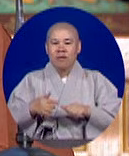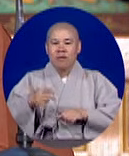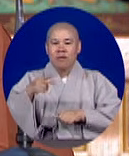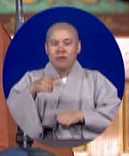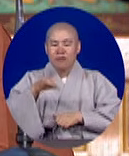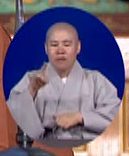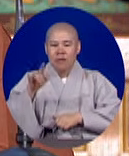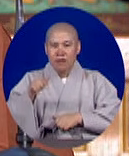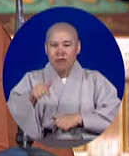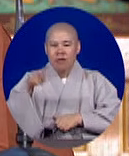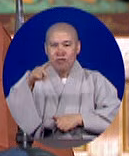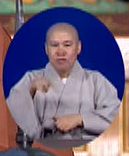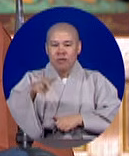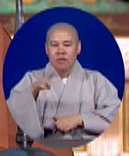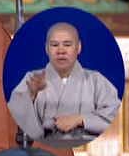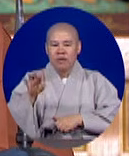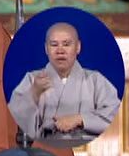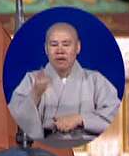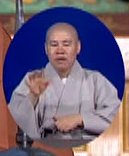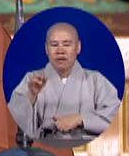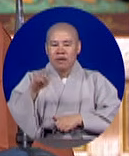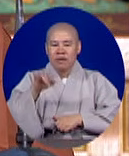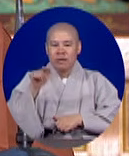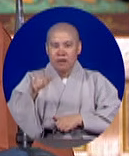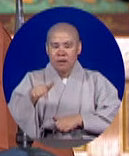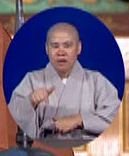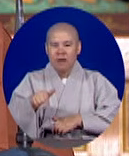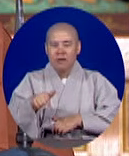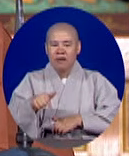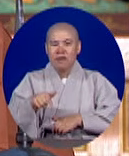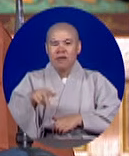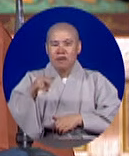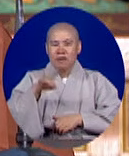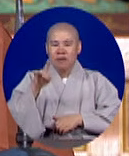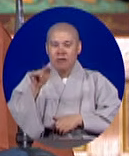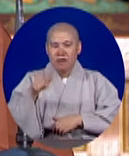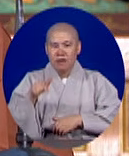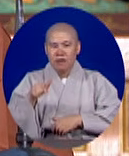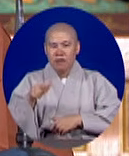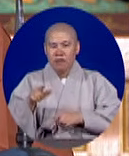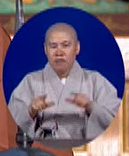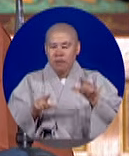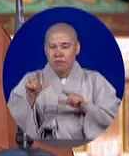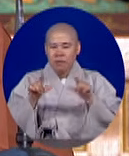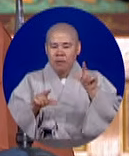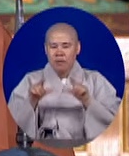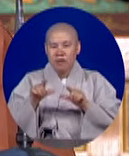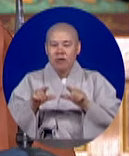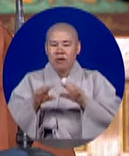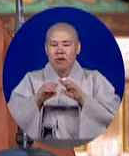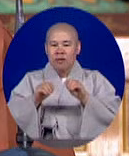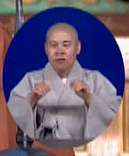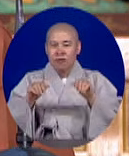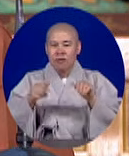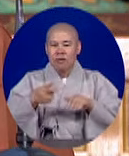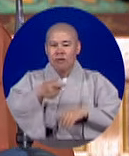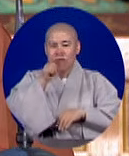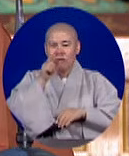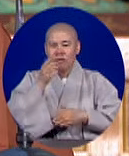색, 수, 상, 행시. 그래서 색은 지수, 화풍,